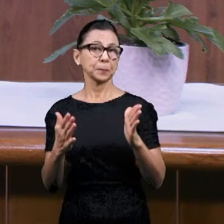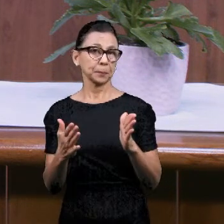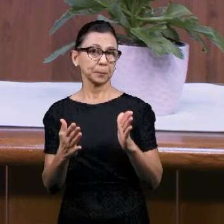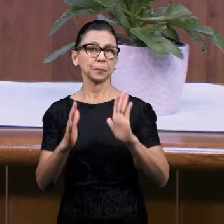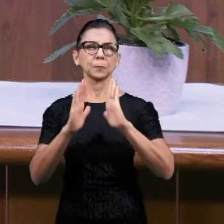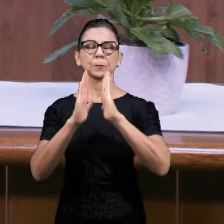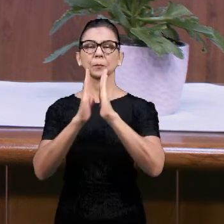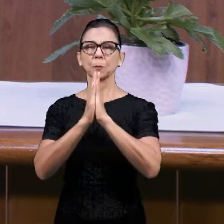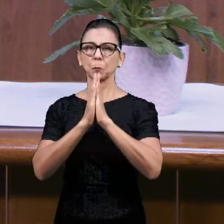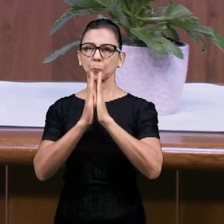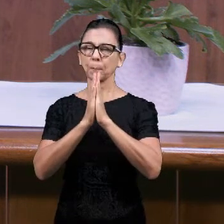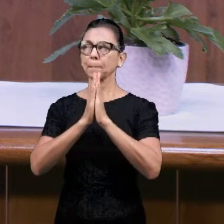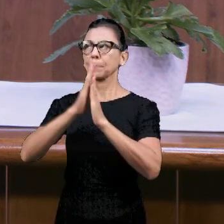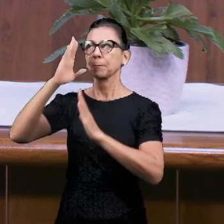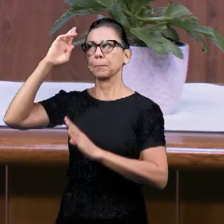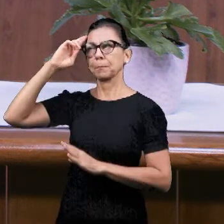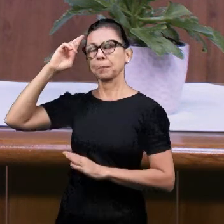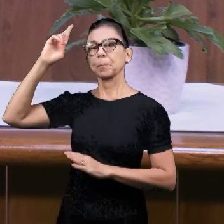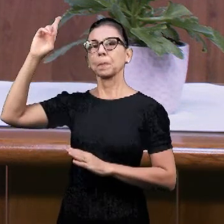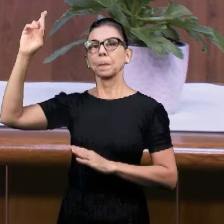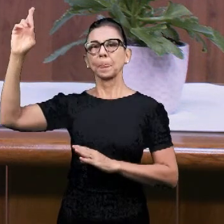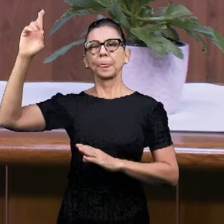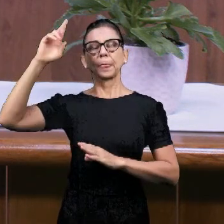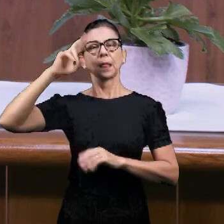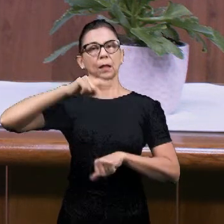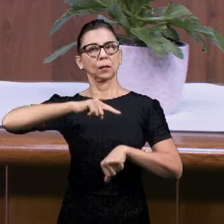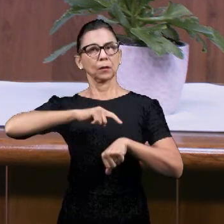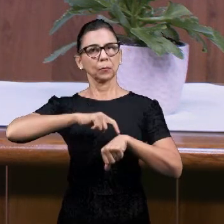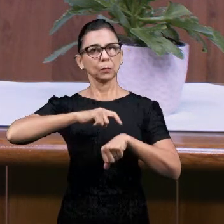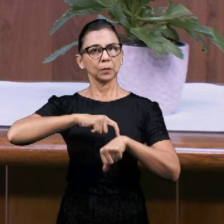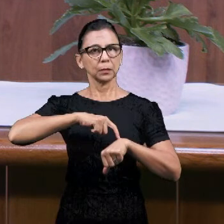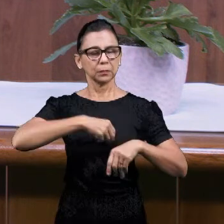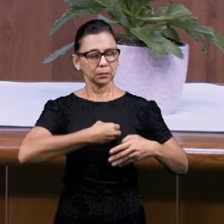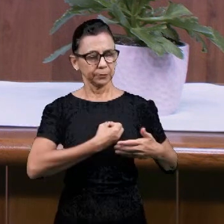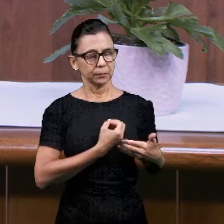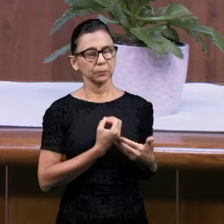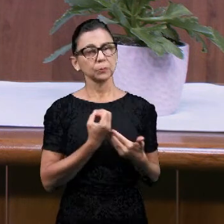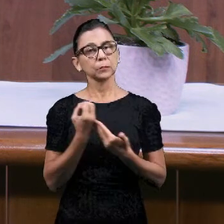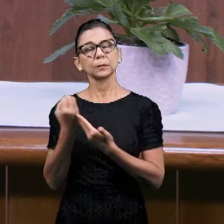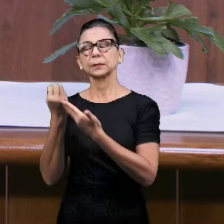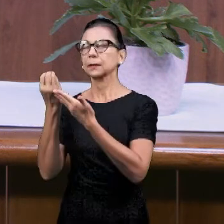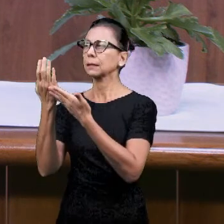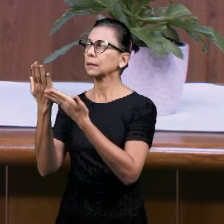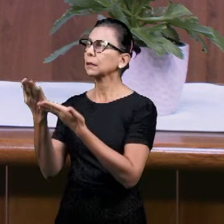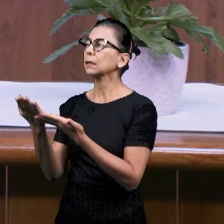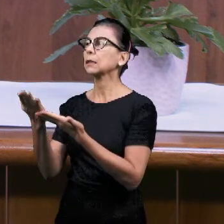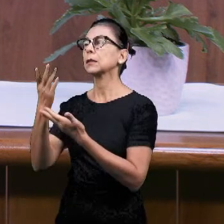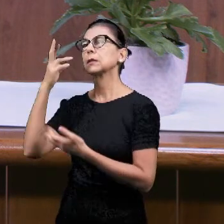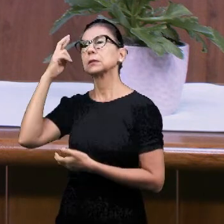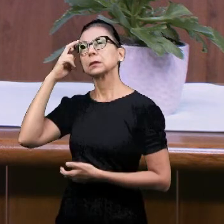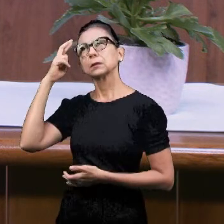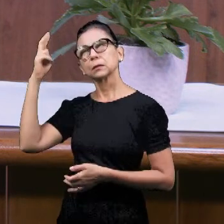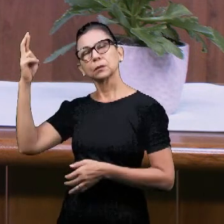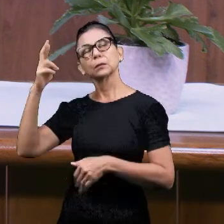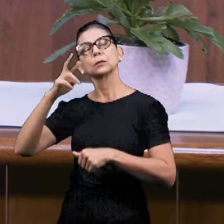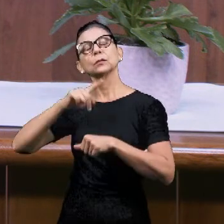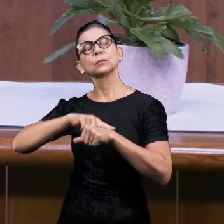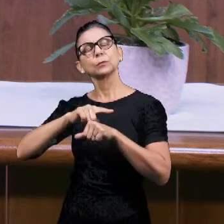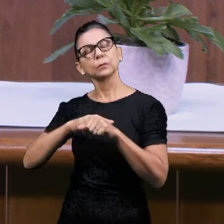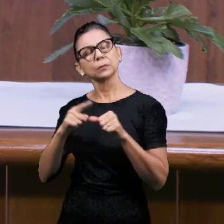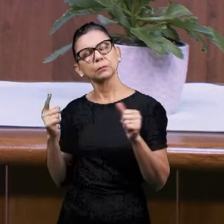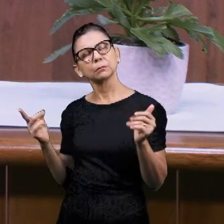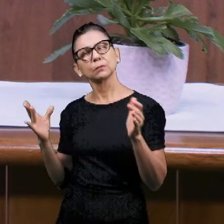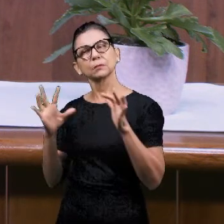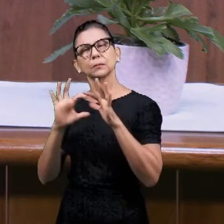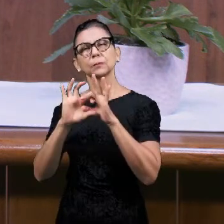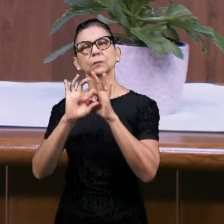prière. Nous allons prier au Seigneur. C'est un moment où nous allons mettre notre vie devant le Seigneur. C'est un moment où nous entrons en communion